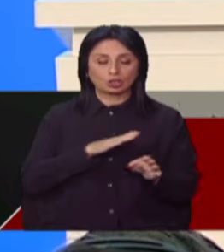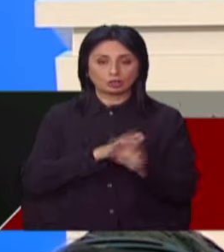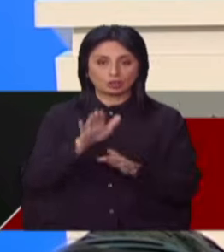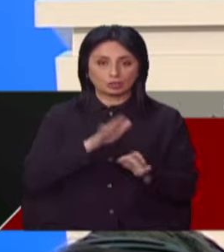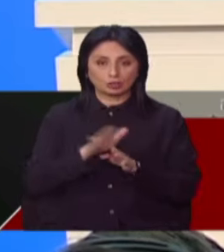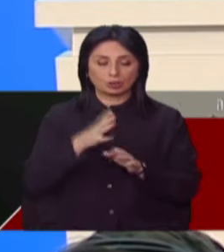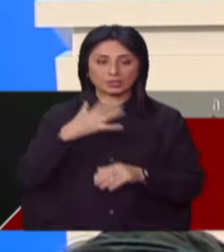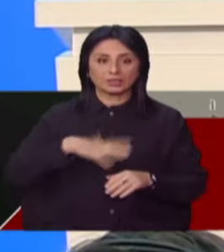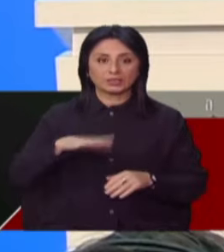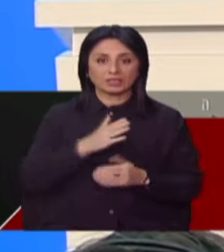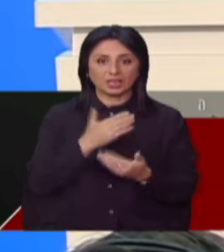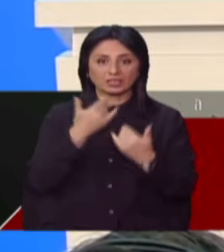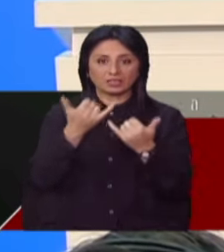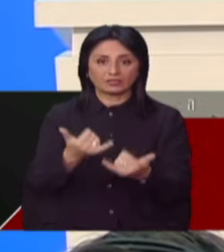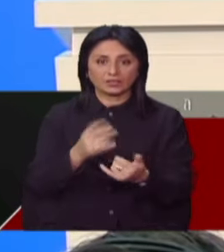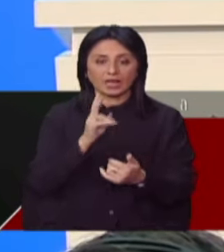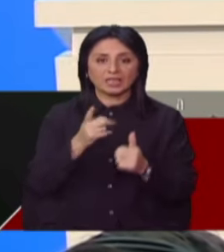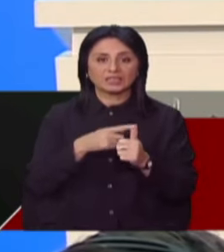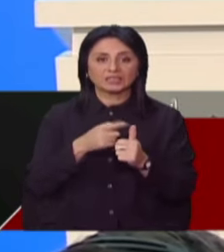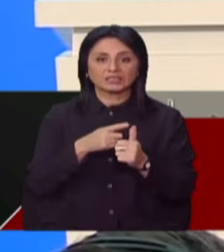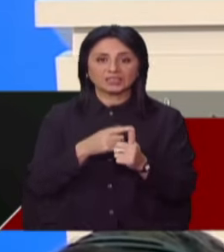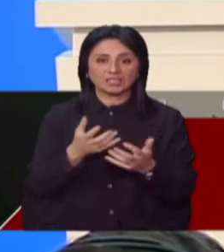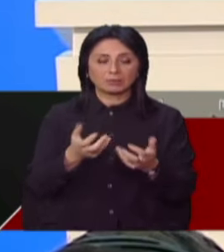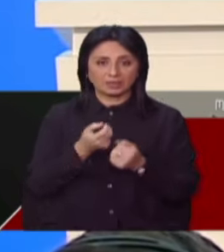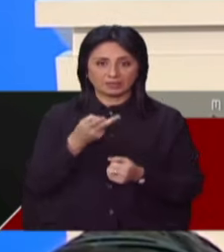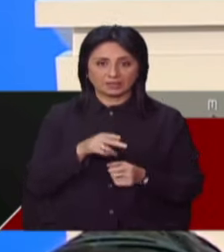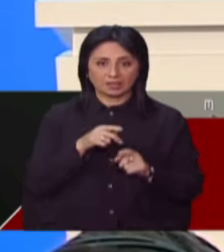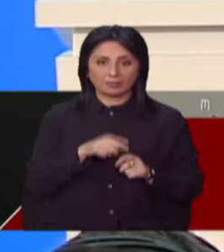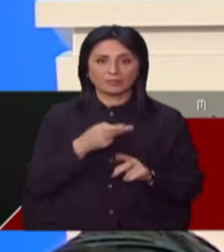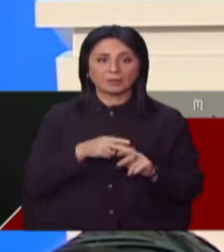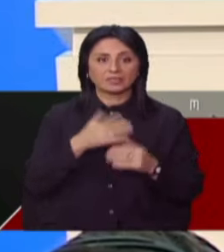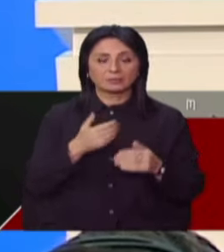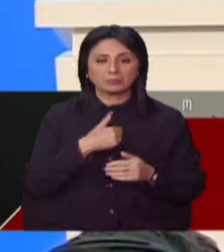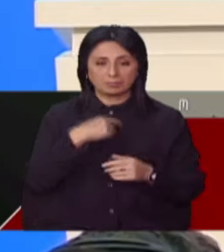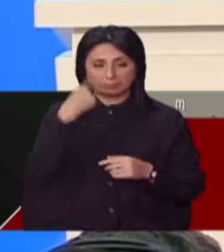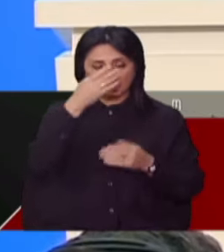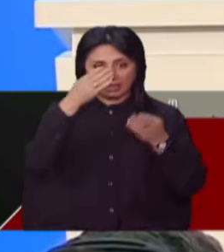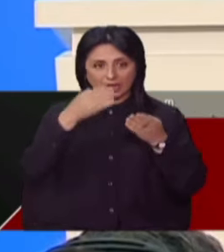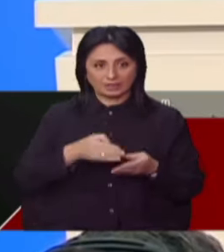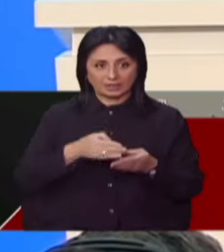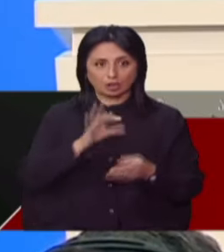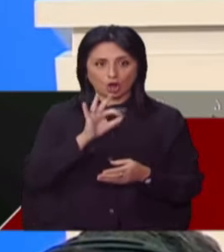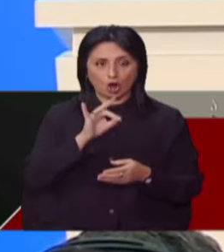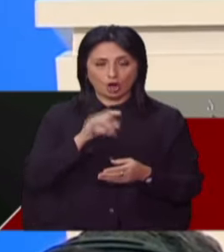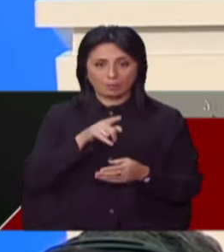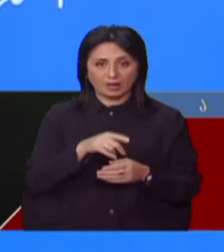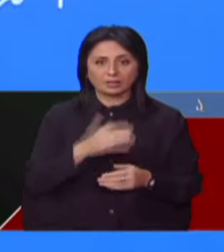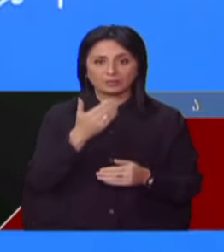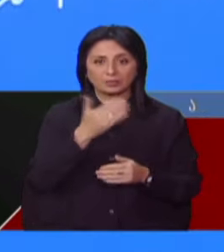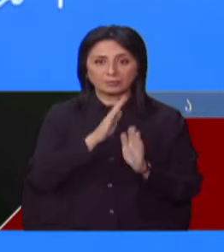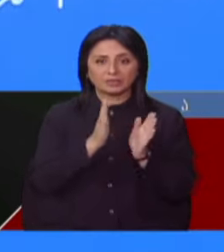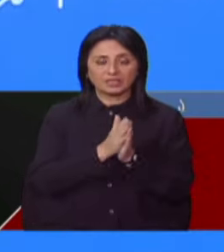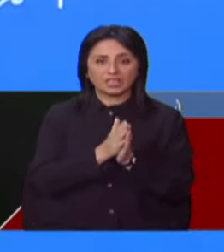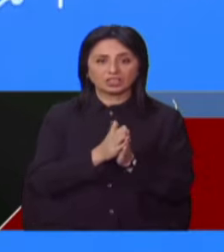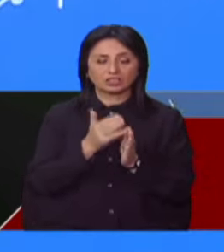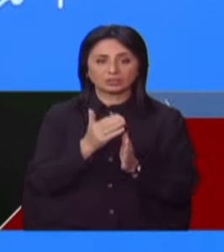შეასრულა საქართველოს მიერ კანდიდატის სტატუსის მიღებისას. ამისათვის მე პირადად ბატონ ვიქტორ ორბანს, ისევე როგორც დღეანა